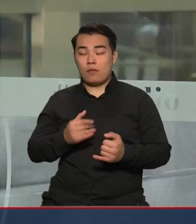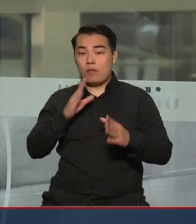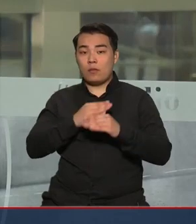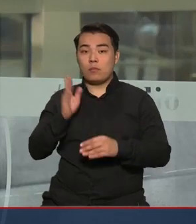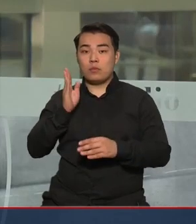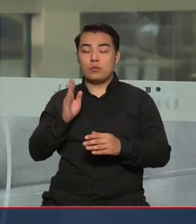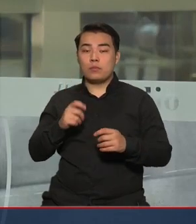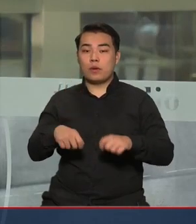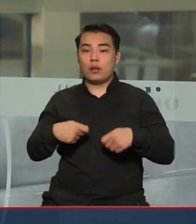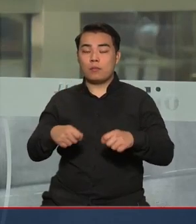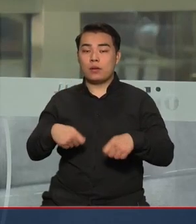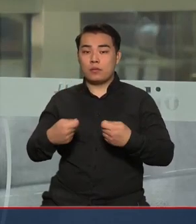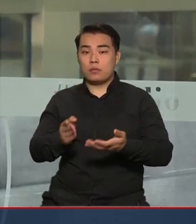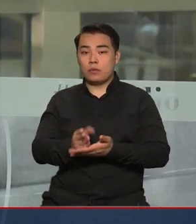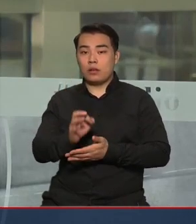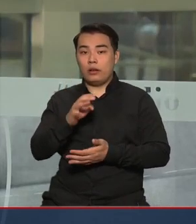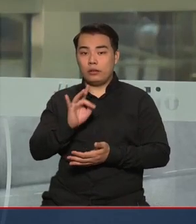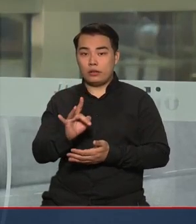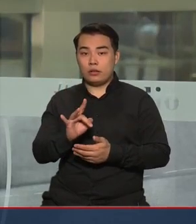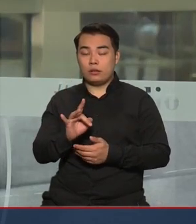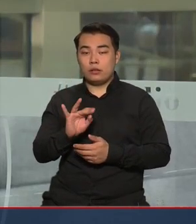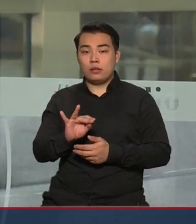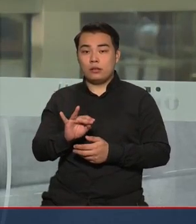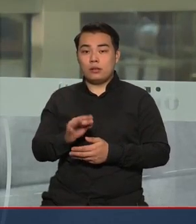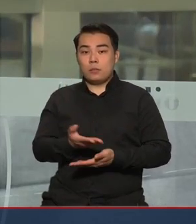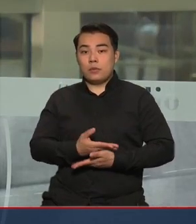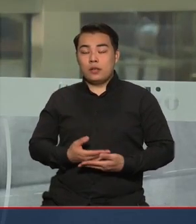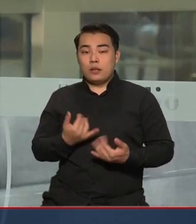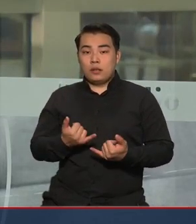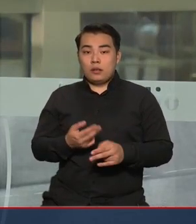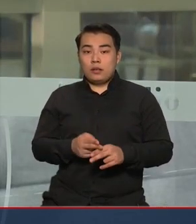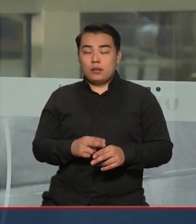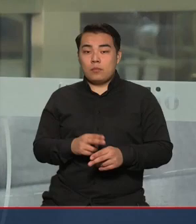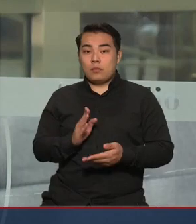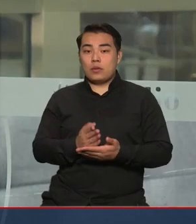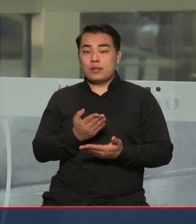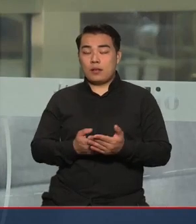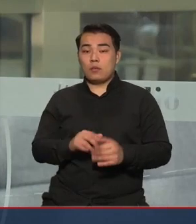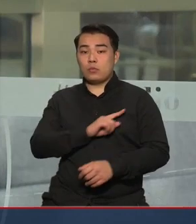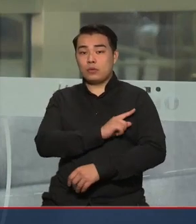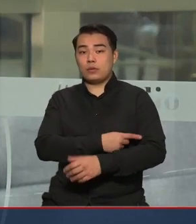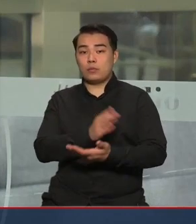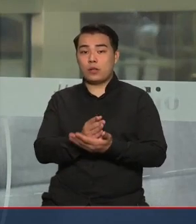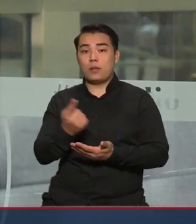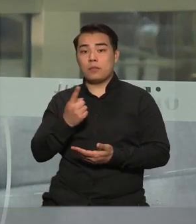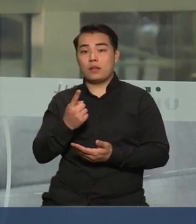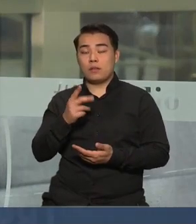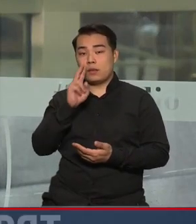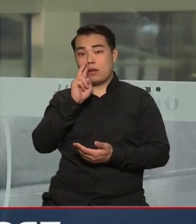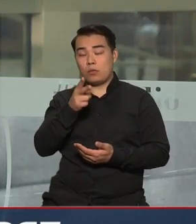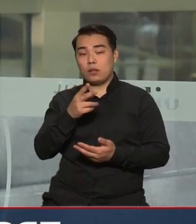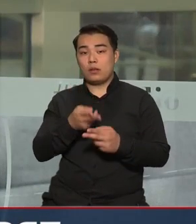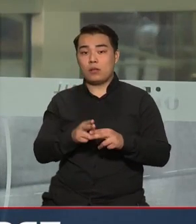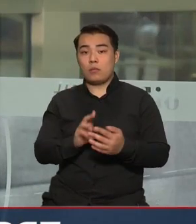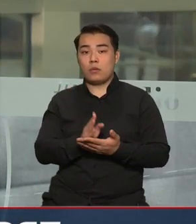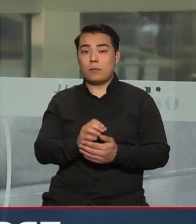дальше продавать коллекторам. Мы еще со стороны предлагаем и усиливаем первые 2 года